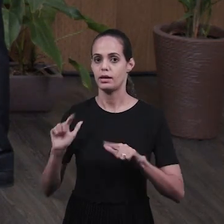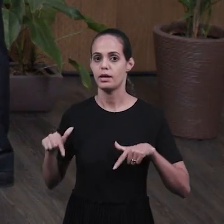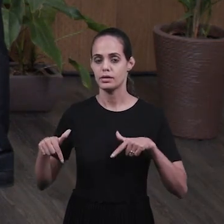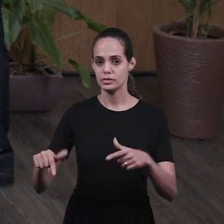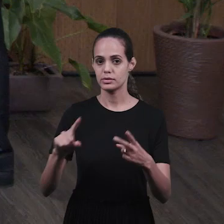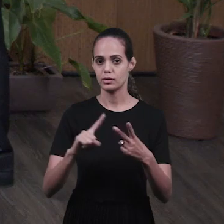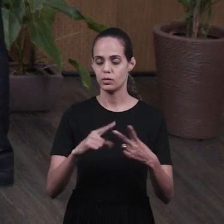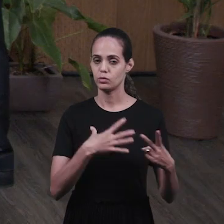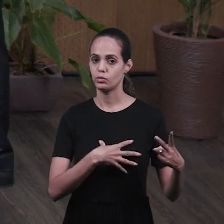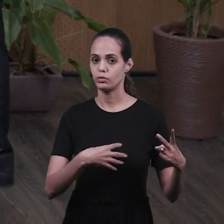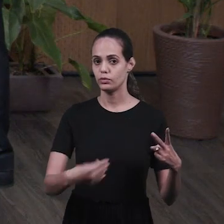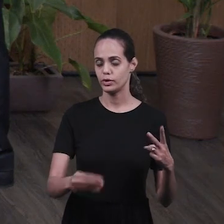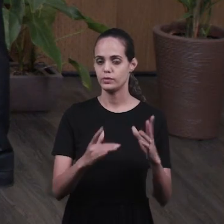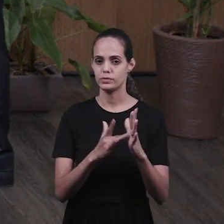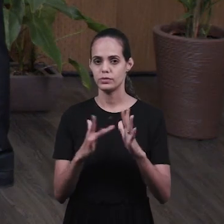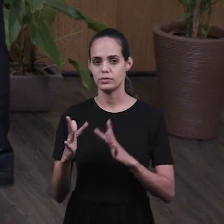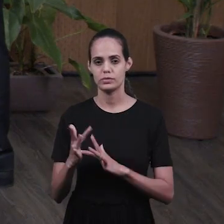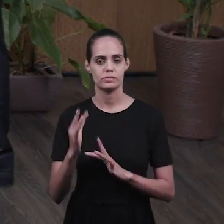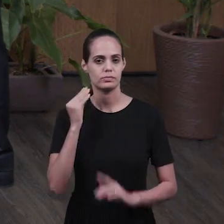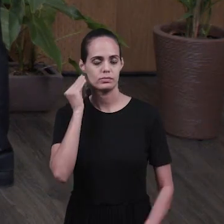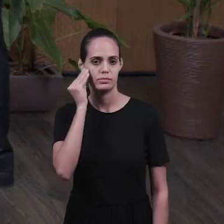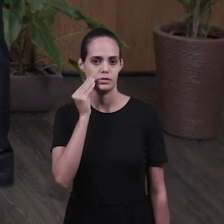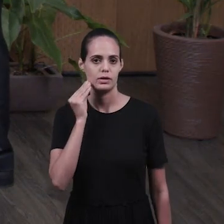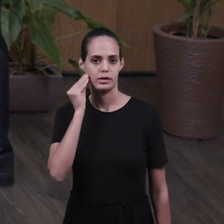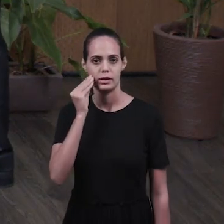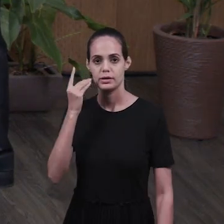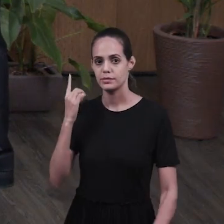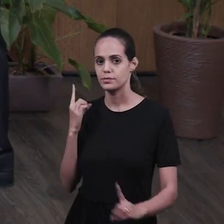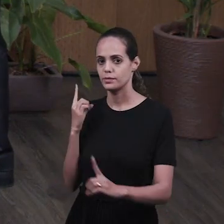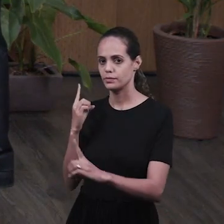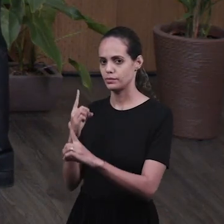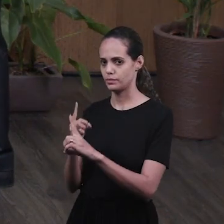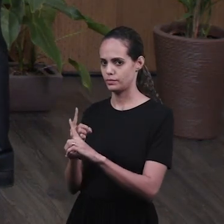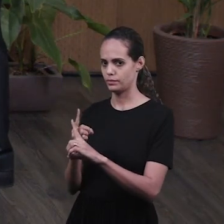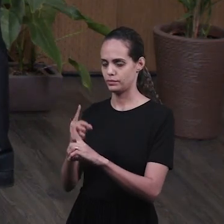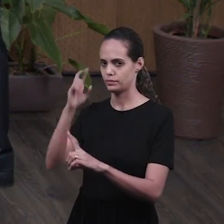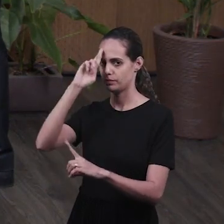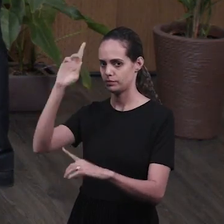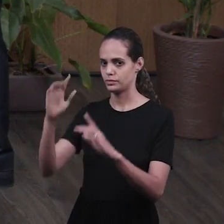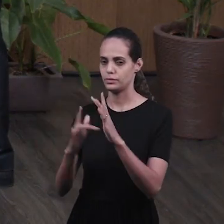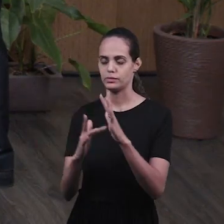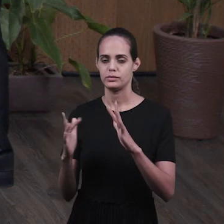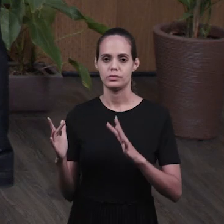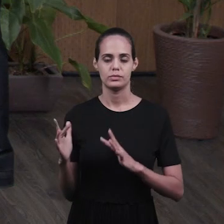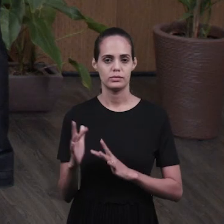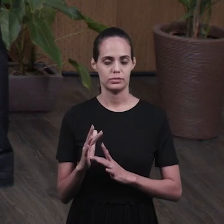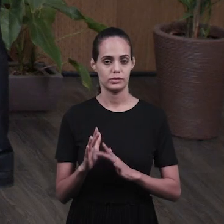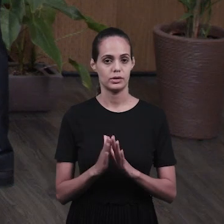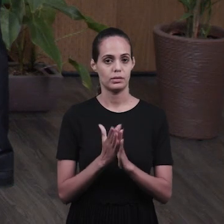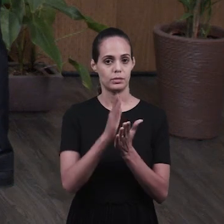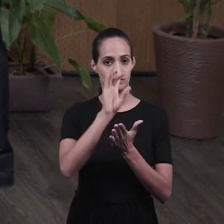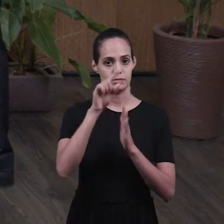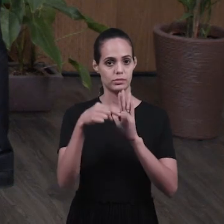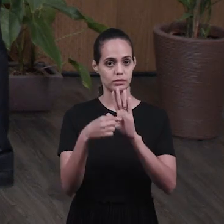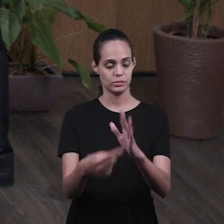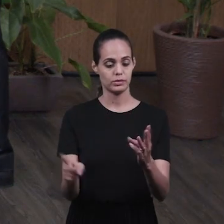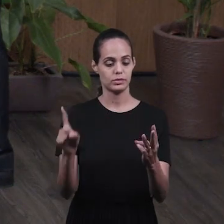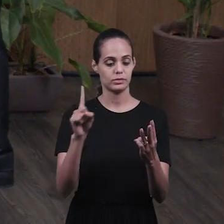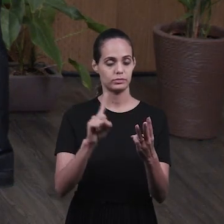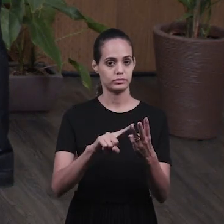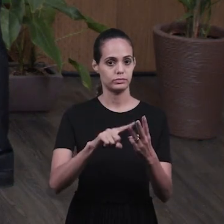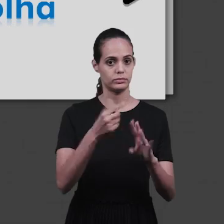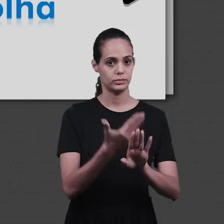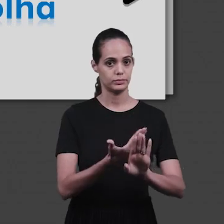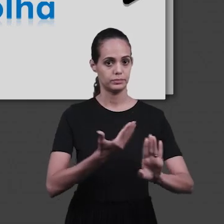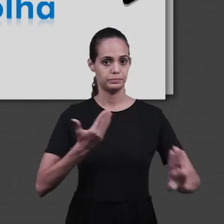est réalisé par le Fils Jésus. C'est l'expérience, c'est la rencontre avec Jésus que la Bible dit